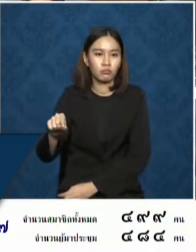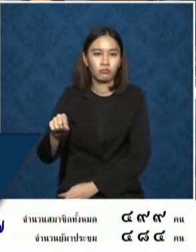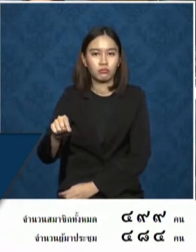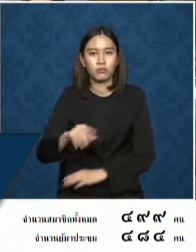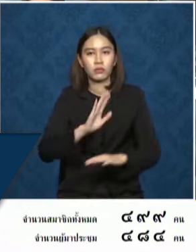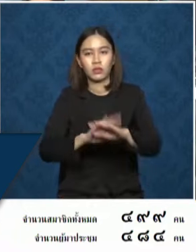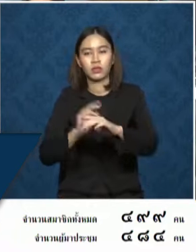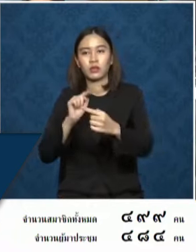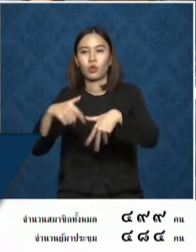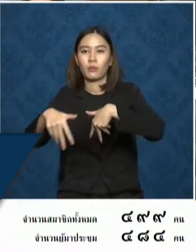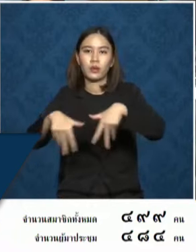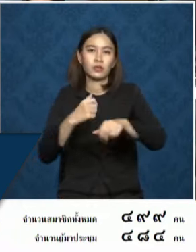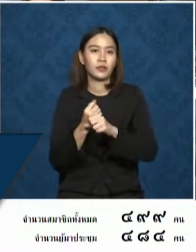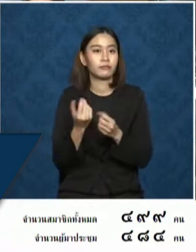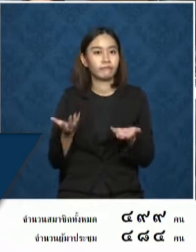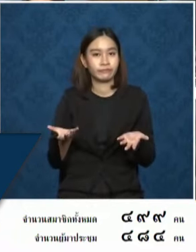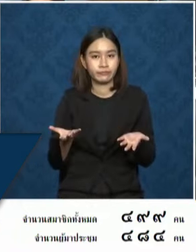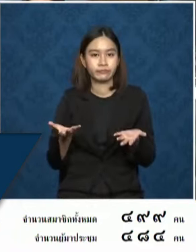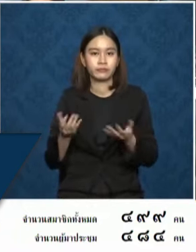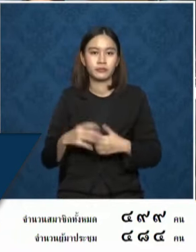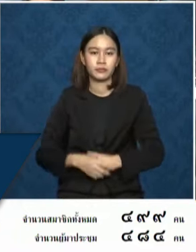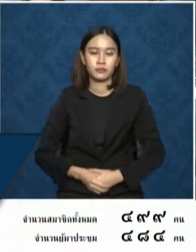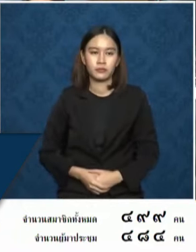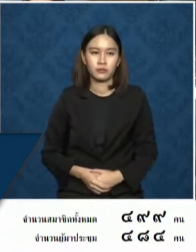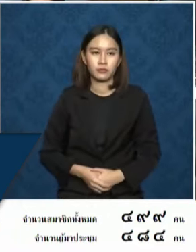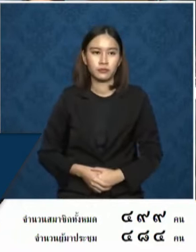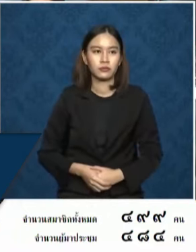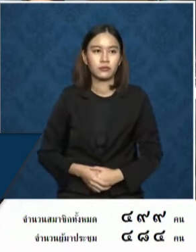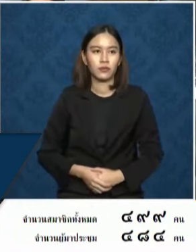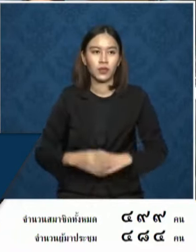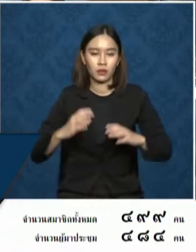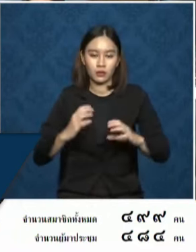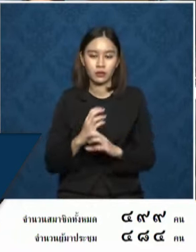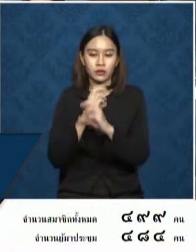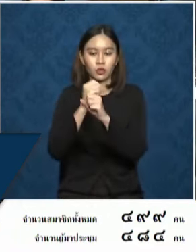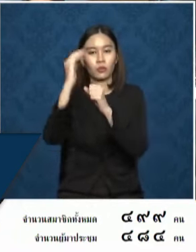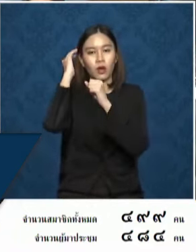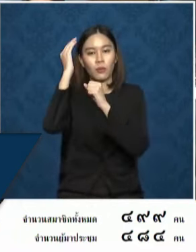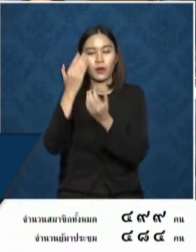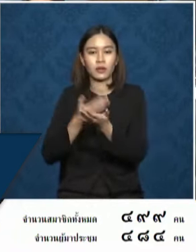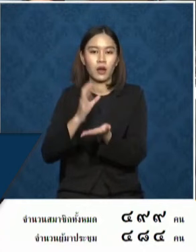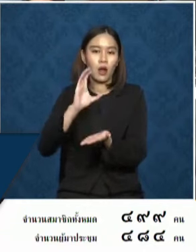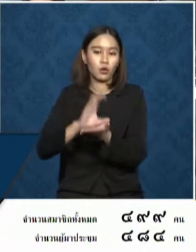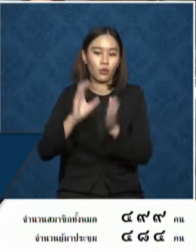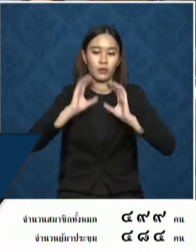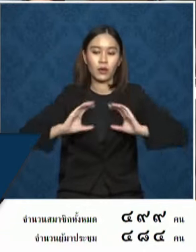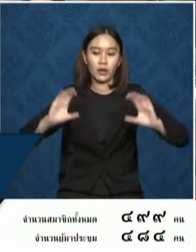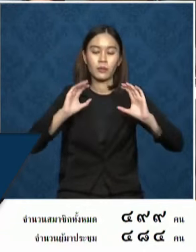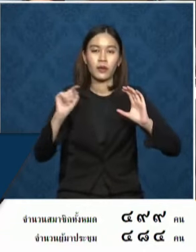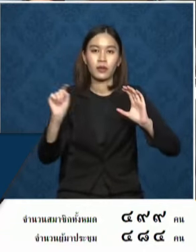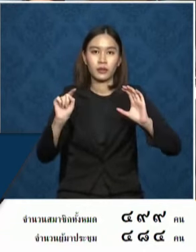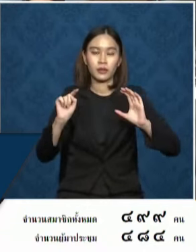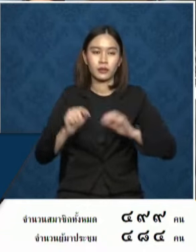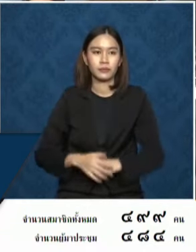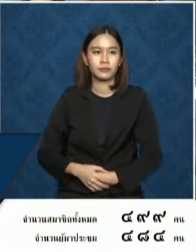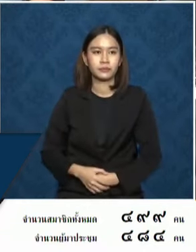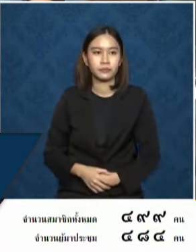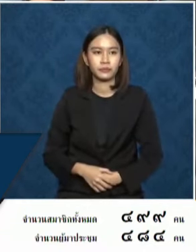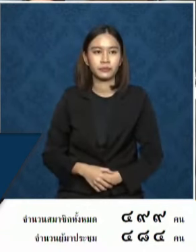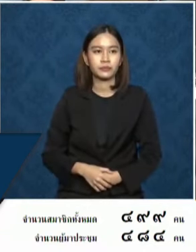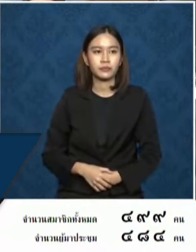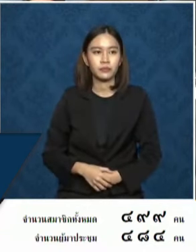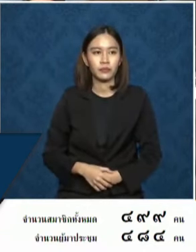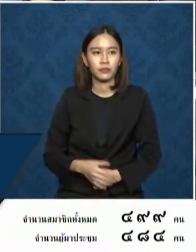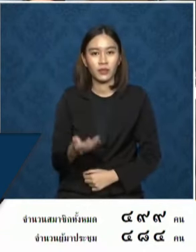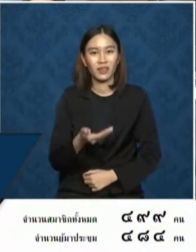เตือนไปให้กับพี่น้องราษฎรได้อย่างไรครับผมขอสรุปการอภิปรายงบประมาณของรัฐบาลนี้ไว้ว่า